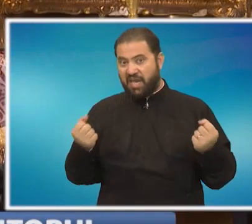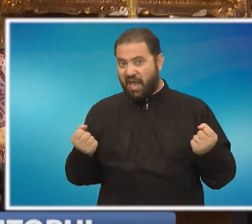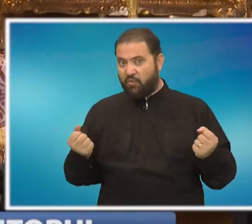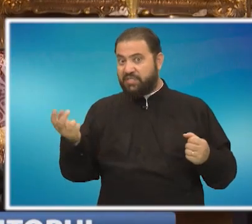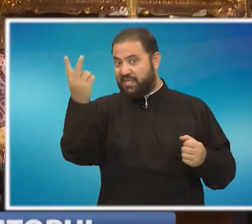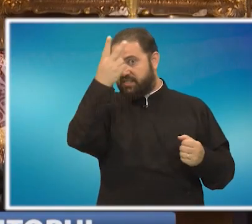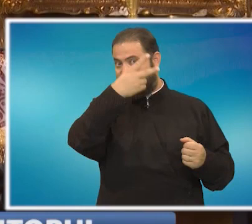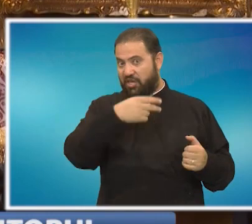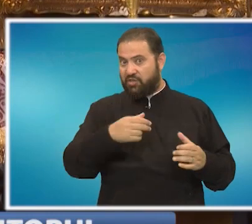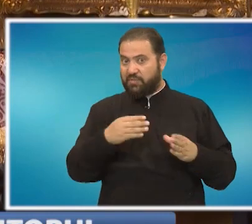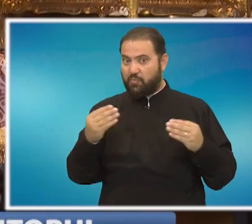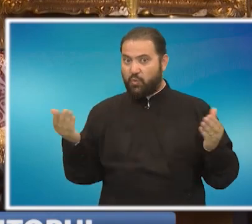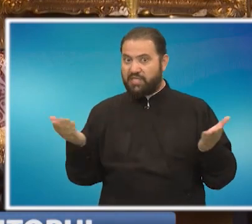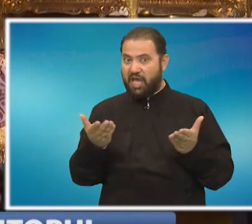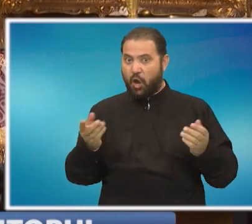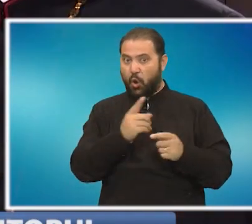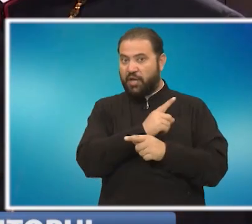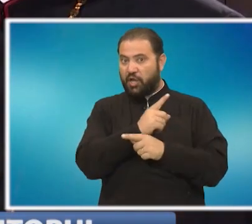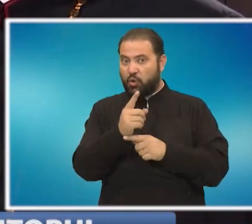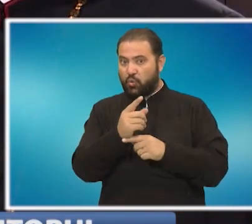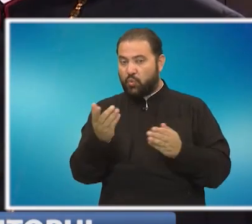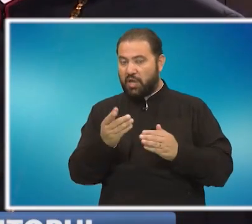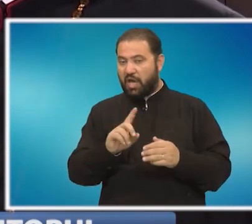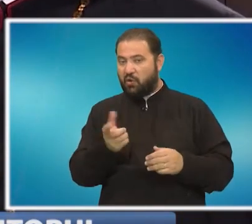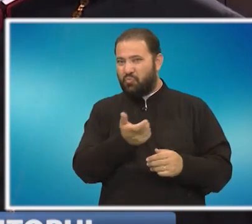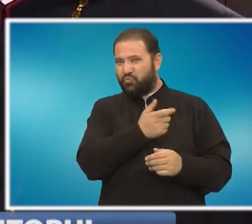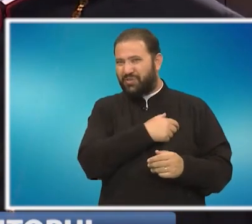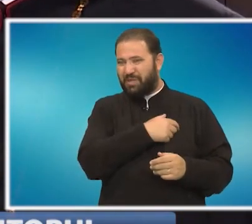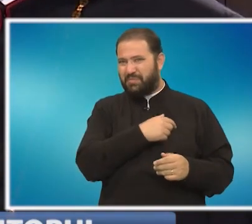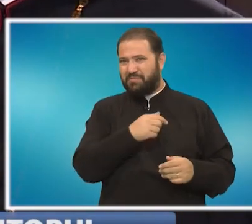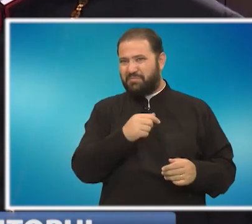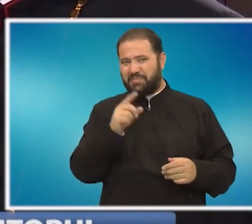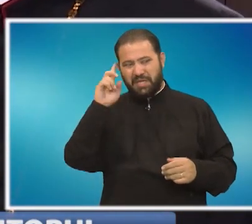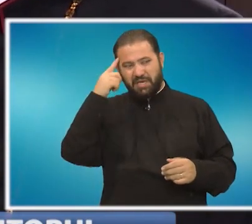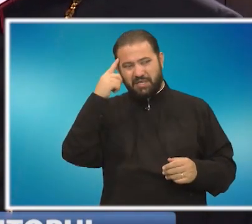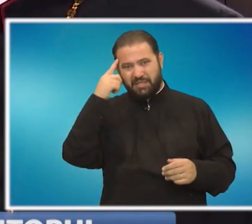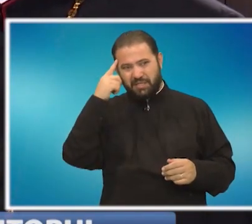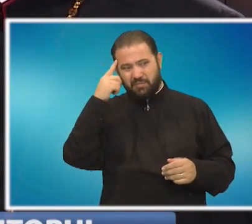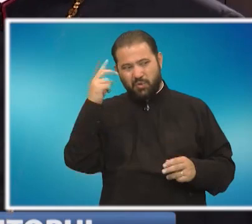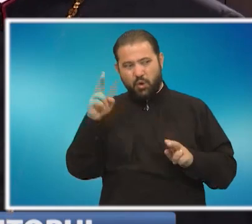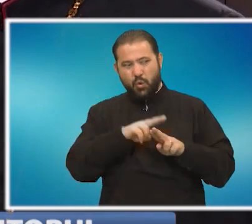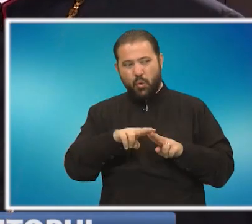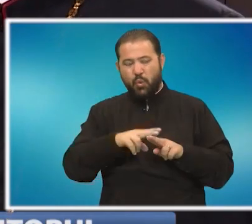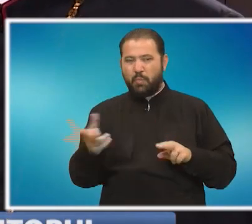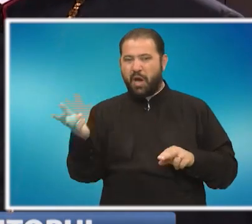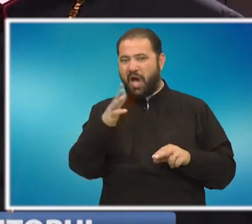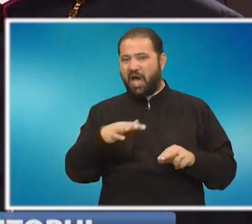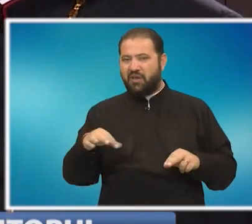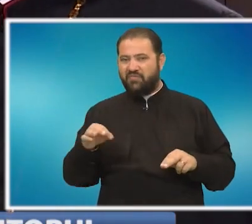nu înseamnă că rămâne acolo atâta vreme cât mai este viu și cu trupul, poate